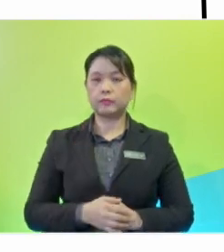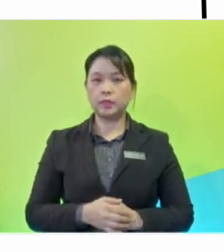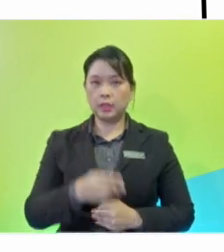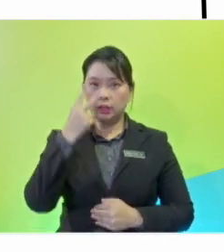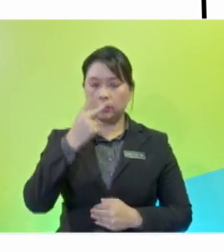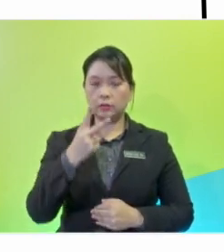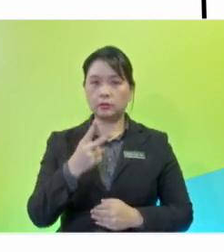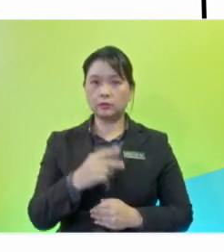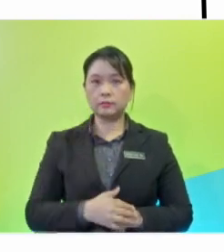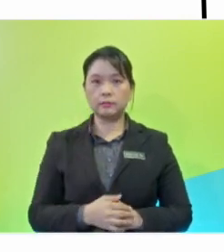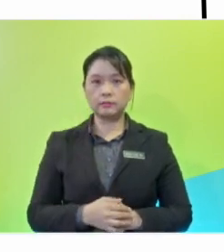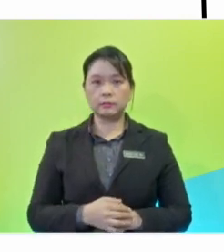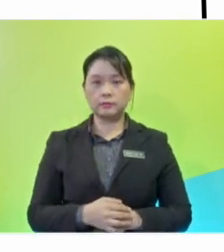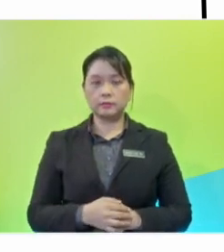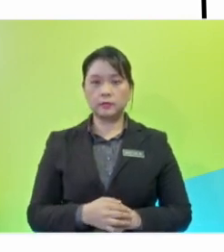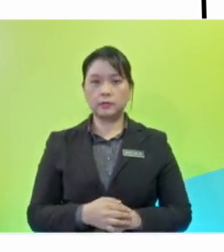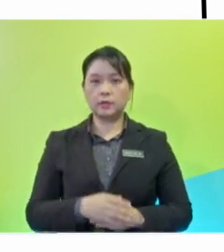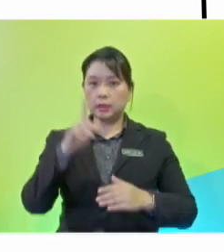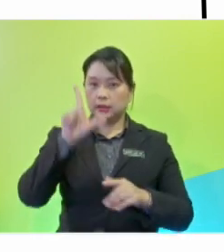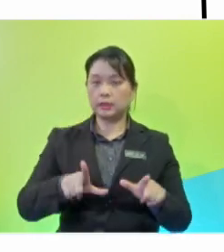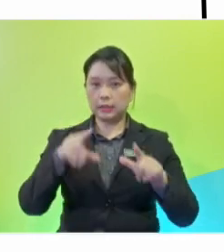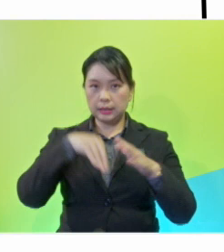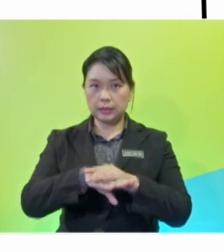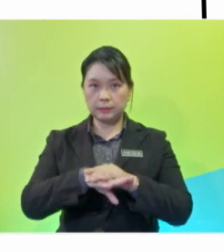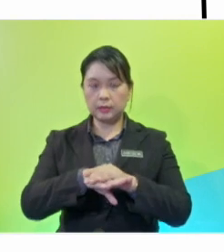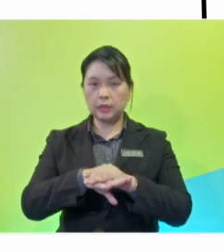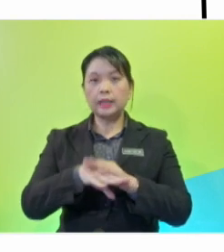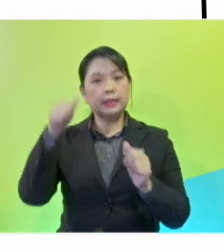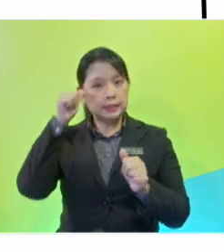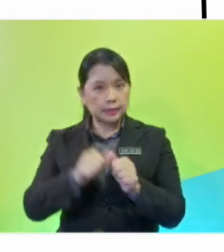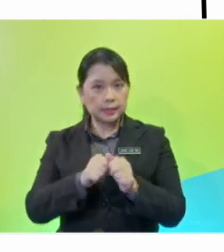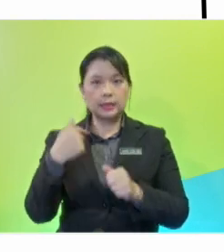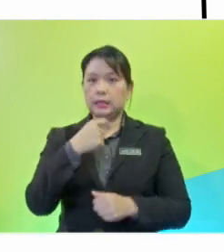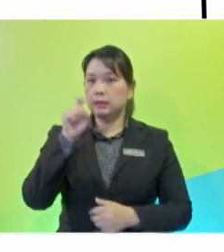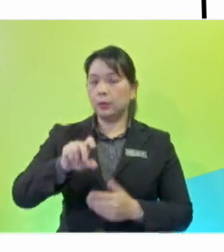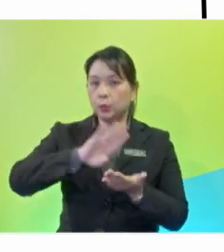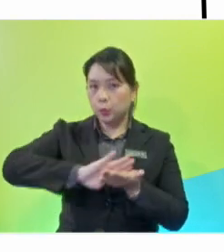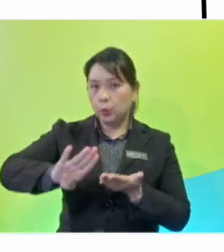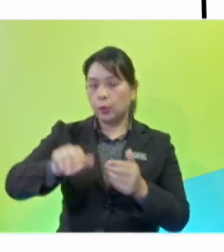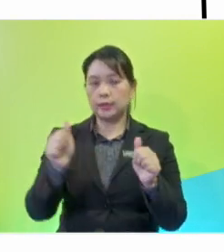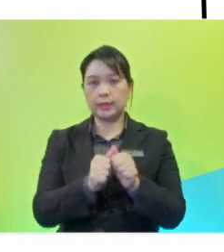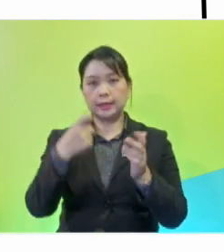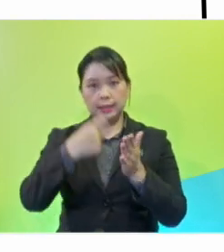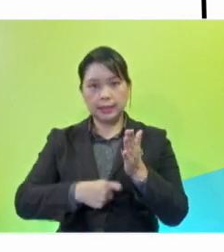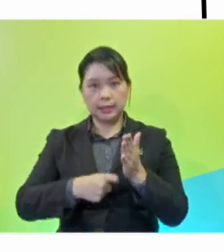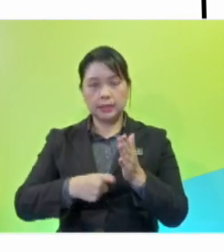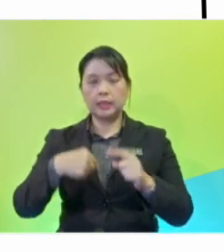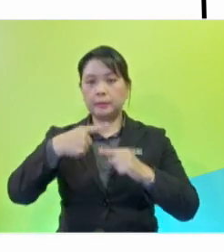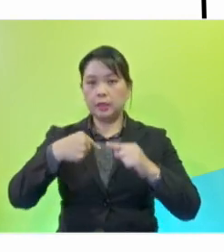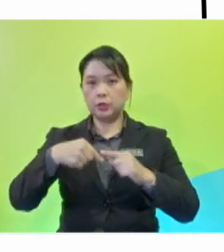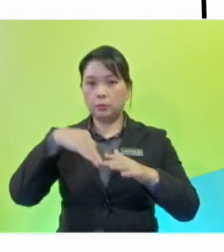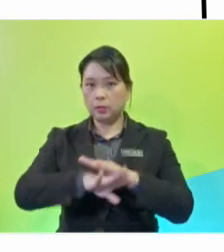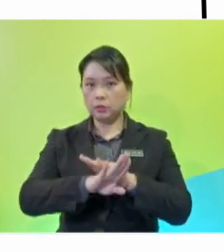tambah 4 Cos 2 kita masukkan dalam 4 kemudian ingat kita perlu tolak dengan nilai publik kamu masukkan negatif 1